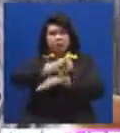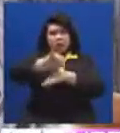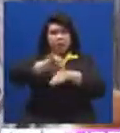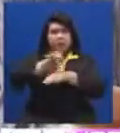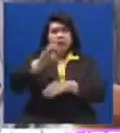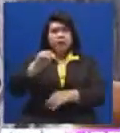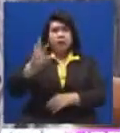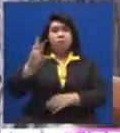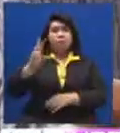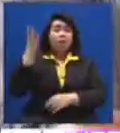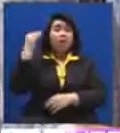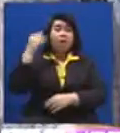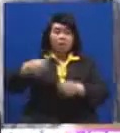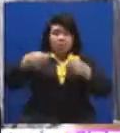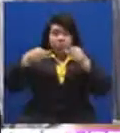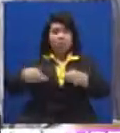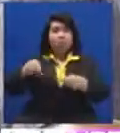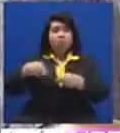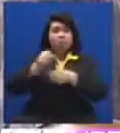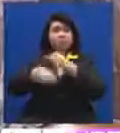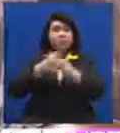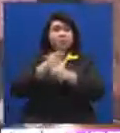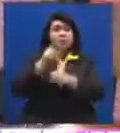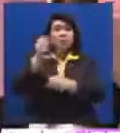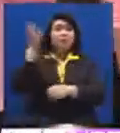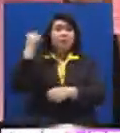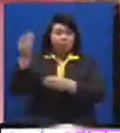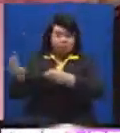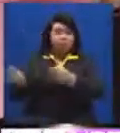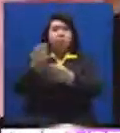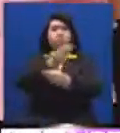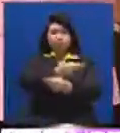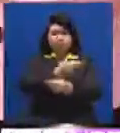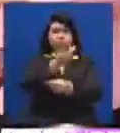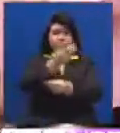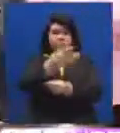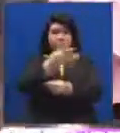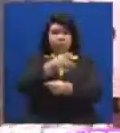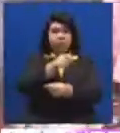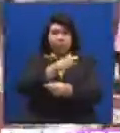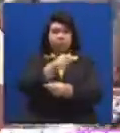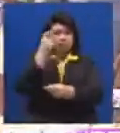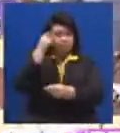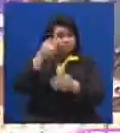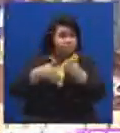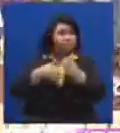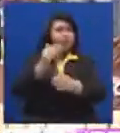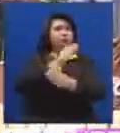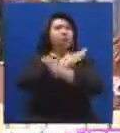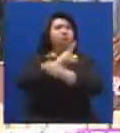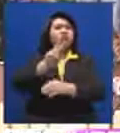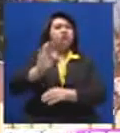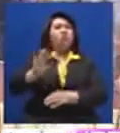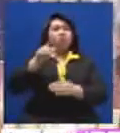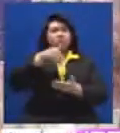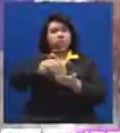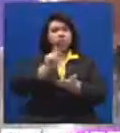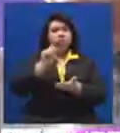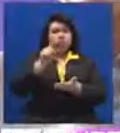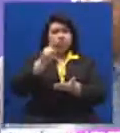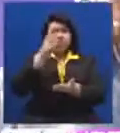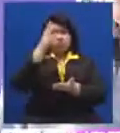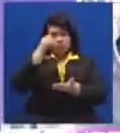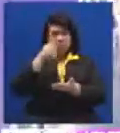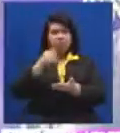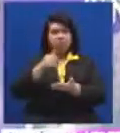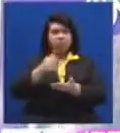นำไปเป็นหลักทรัพย์การกู้ยืมเงินเมื่อ20ปีก่อนคืนให้แก่นายทิ้งด้วยถือเป็นความสำเร็จแบบคูณ2ของศูนย์ดำรงธรรมภายใต้